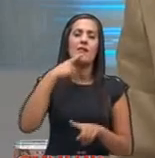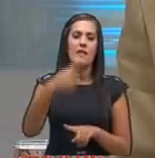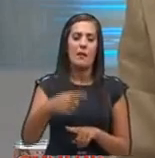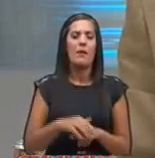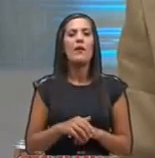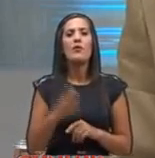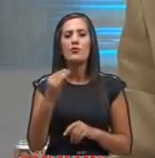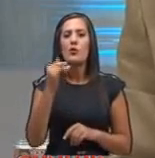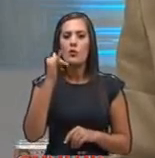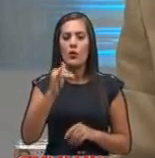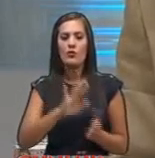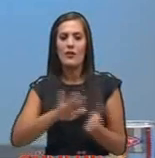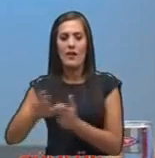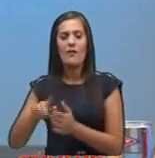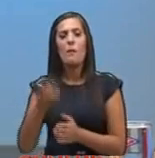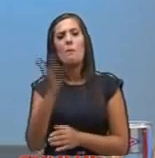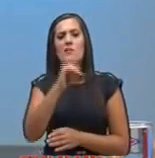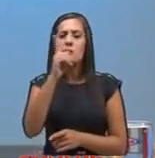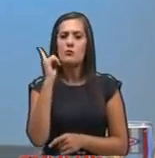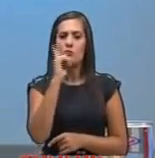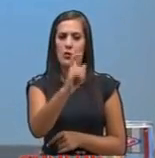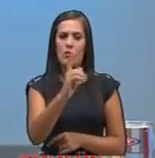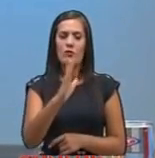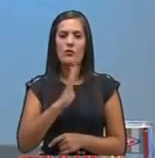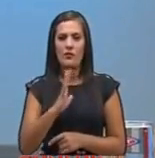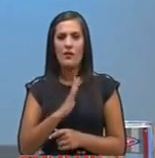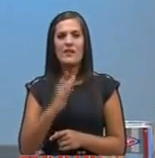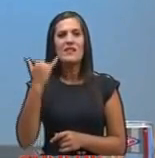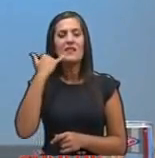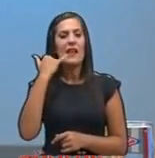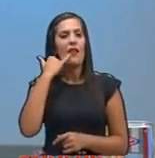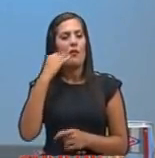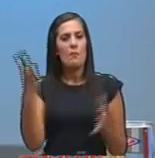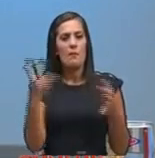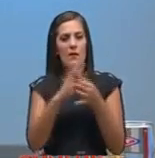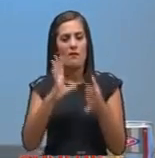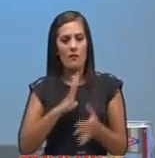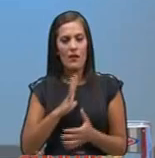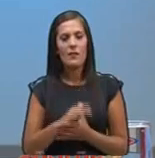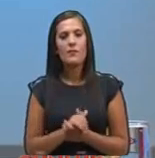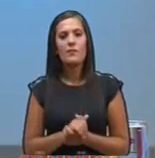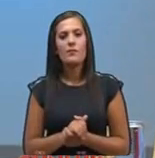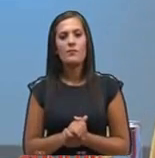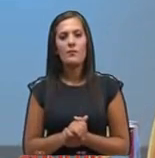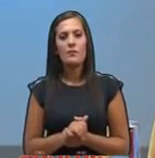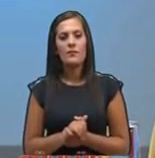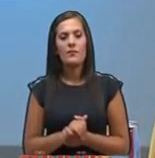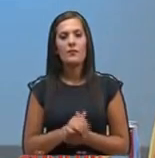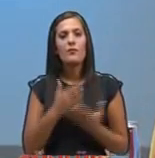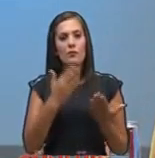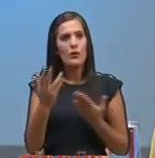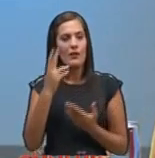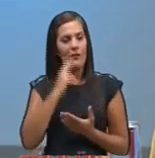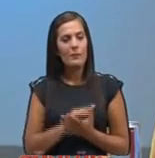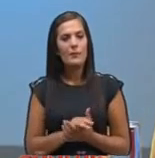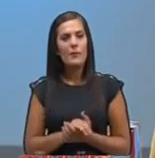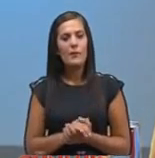Tamam. Kötü tarafta. Başka bir soru gelecek sanıyorum. Telefon Buyurun. Bağlantımız var. Alo. Efendim. Buyurun